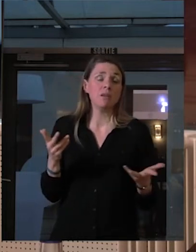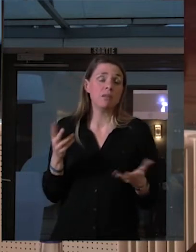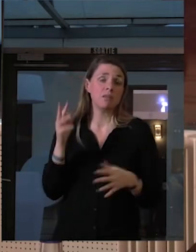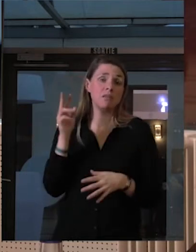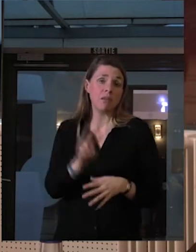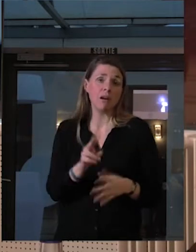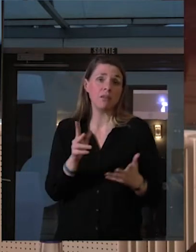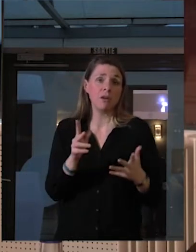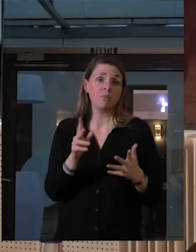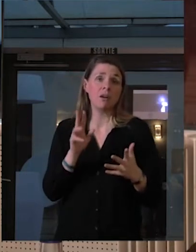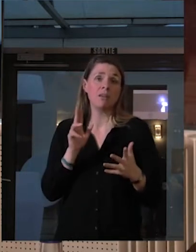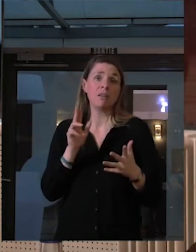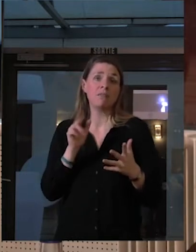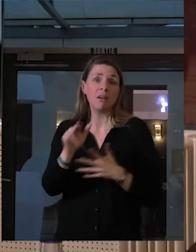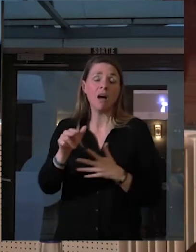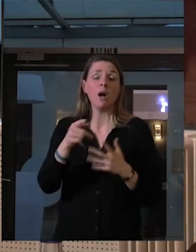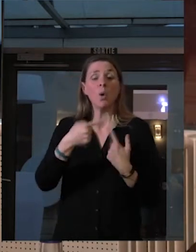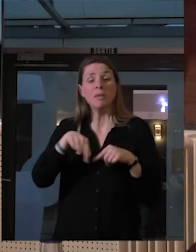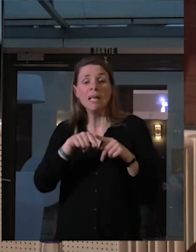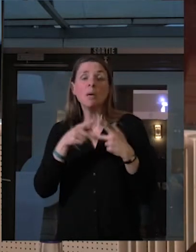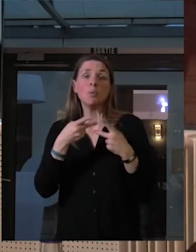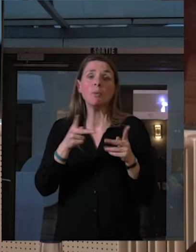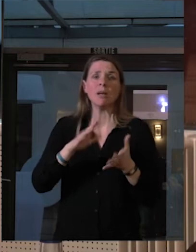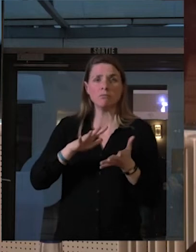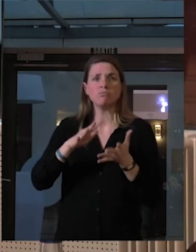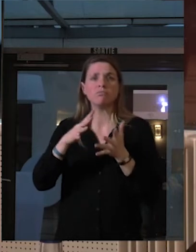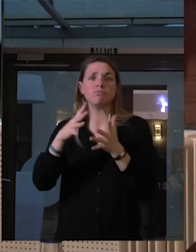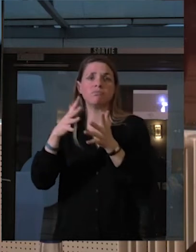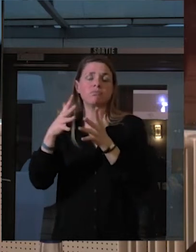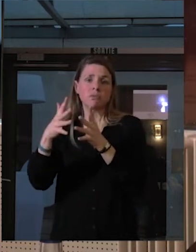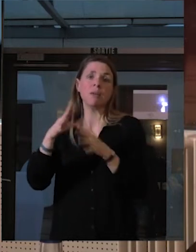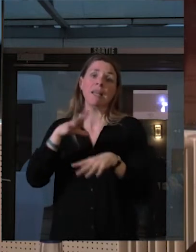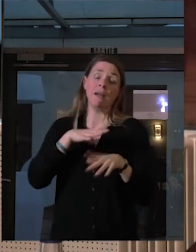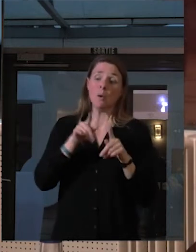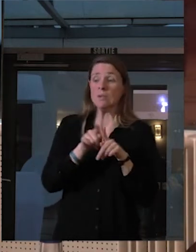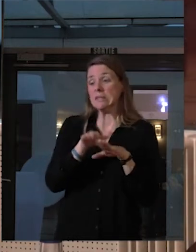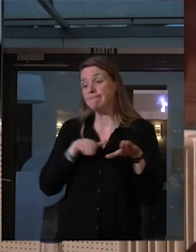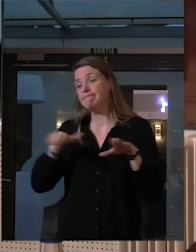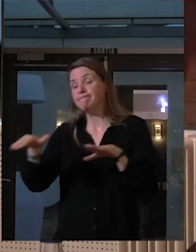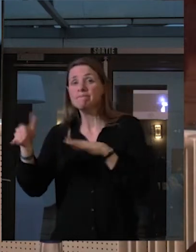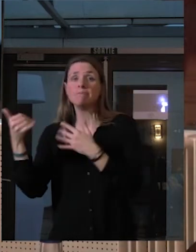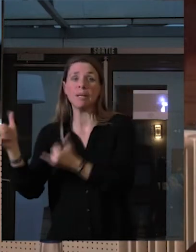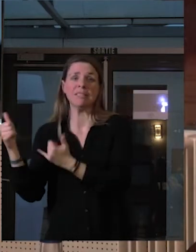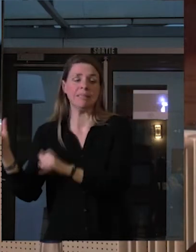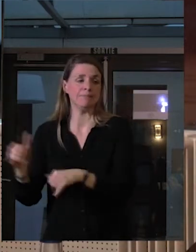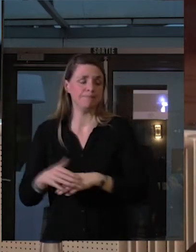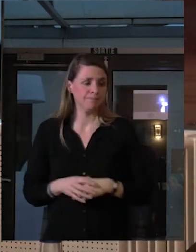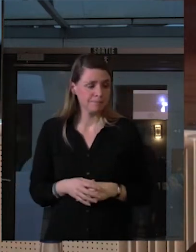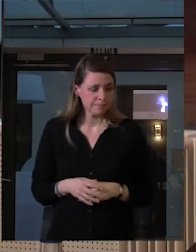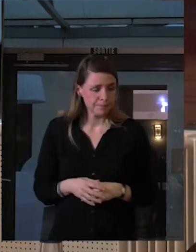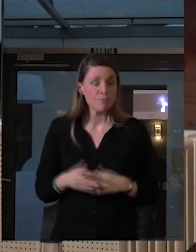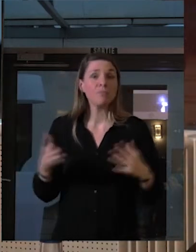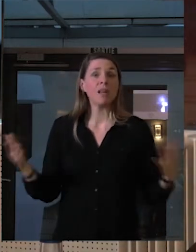c'est des choses qui bougent grâce aux politiques publiques. Mais voilà, il y a encore des choses à mettre en place. Et j'aimerais revenir, donc, en